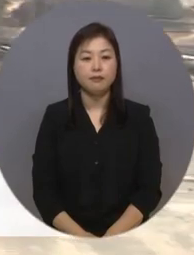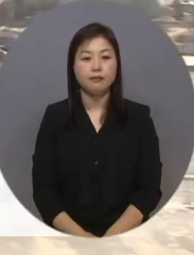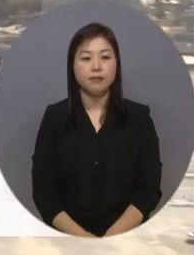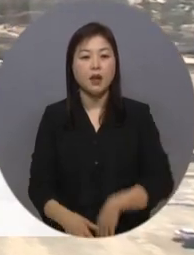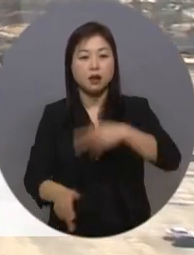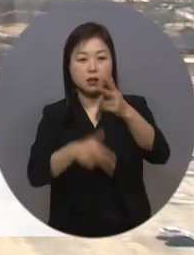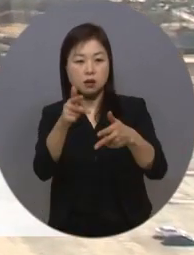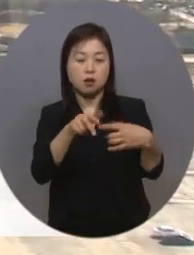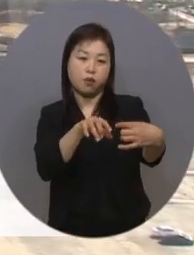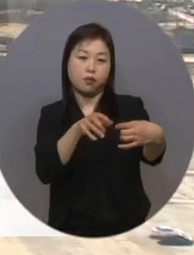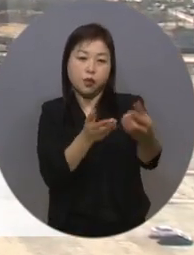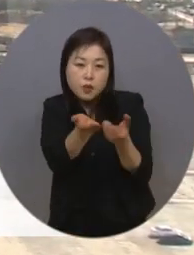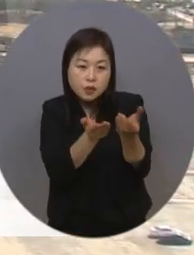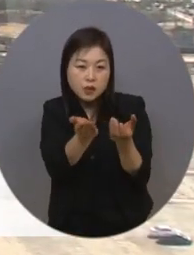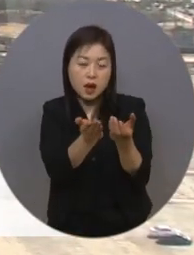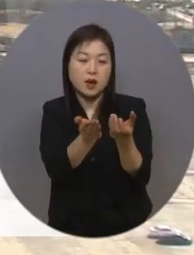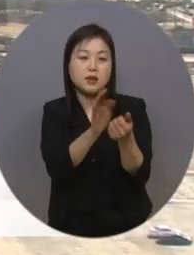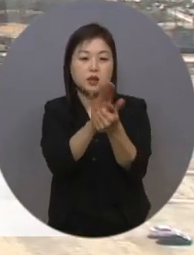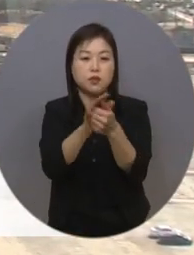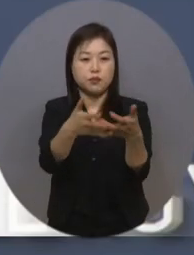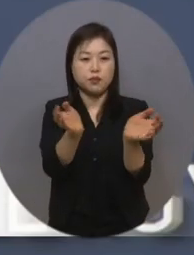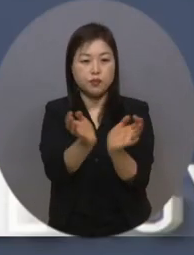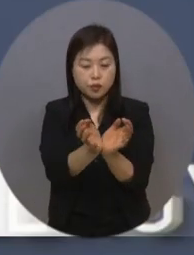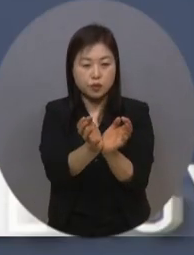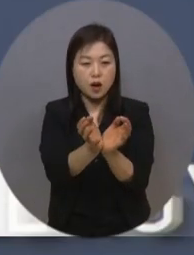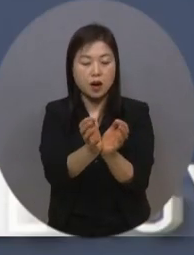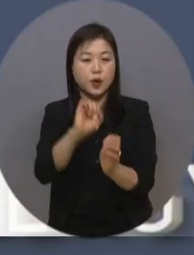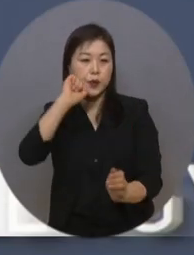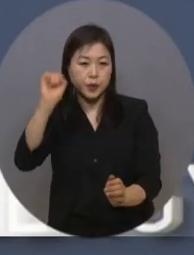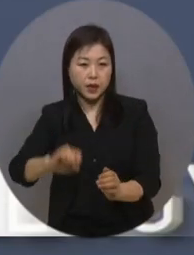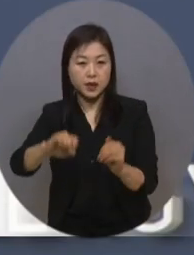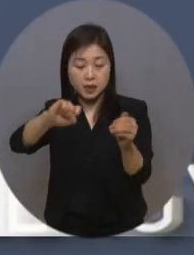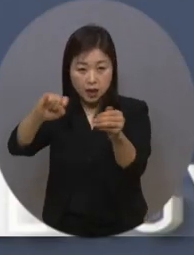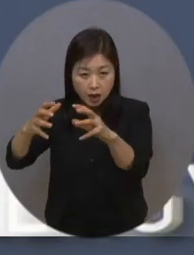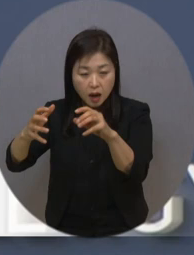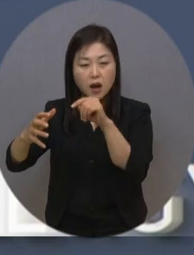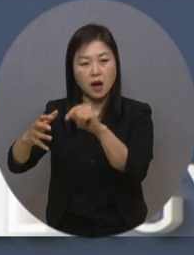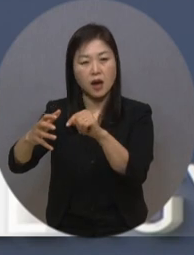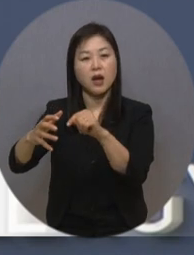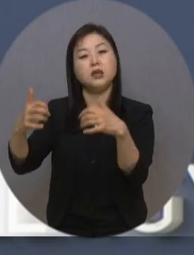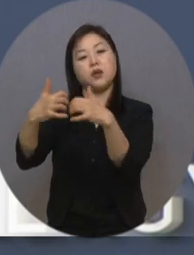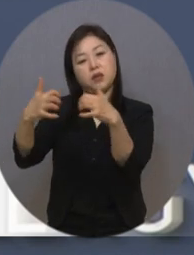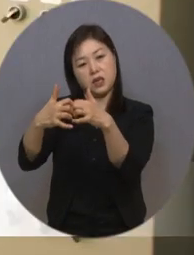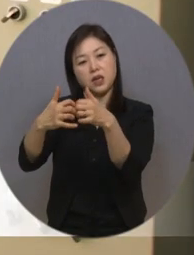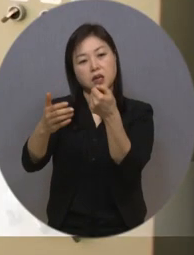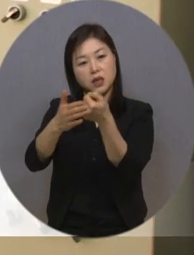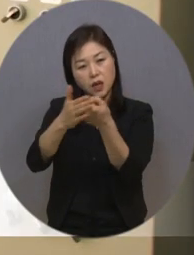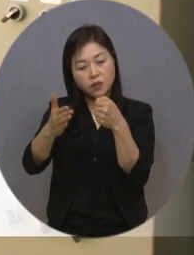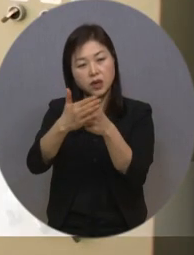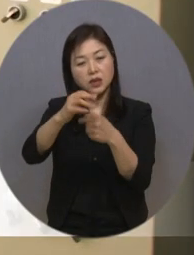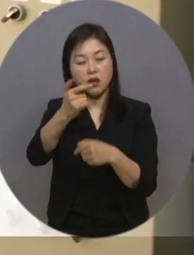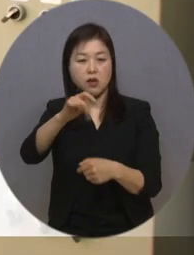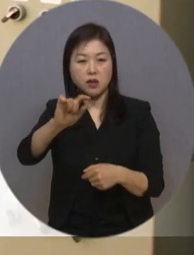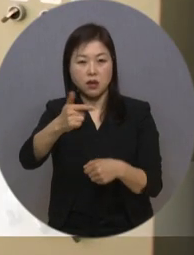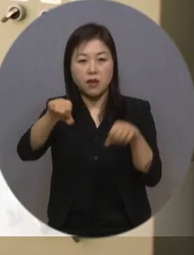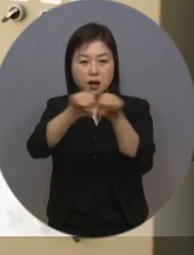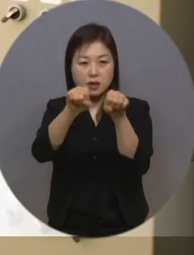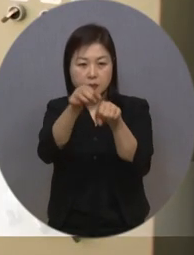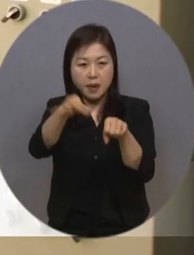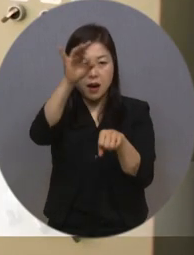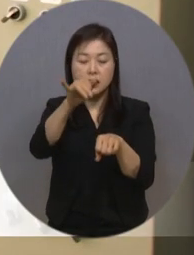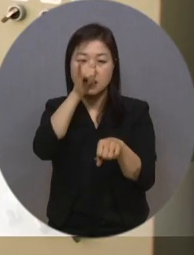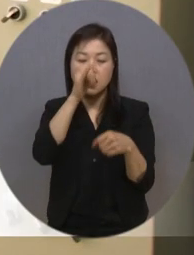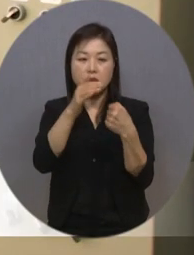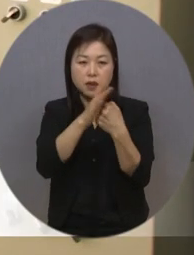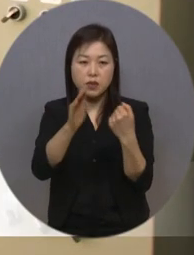산업통상자원부가 최근 우크라이나 전쟁 등으로 급등한 천연가스 가격으로 어려움을 겪고 있는 취약계층을 위해 에너지